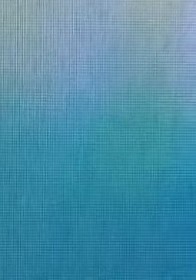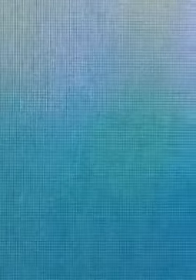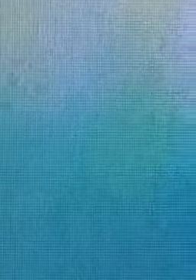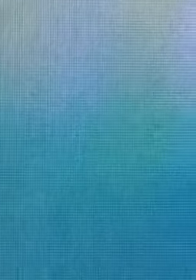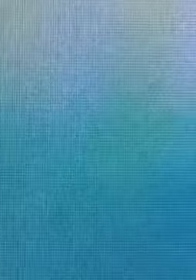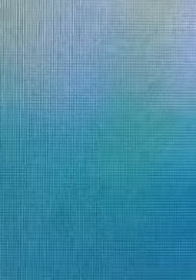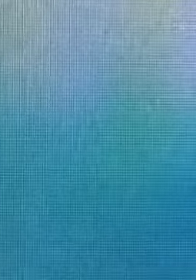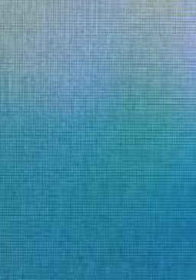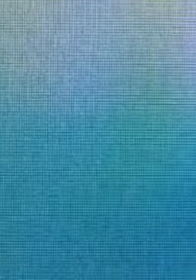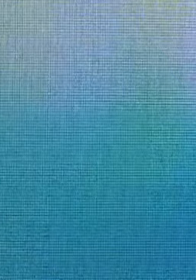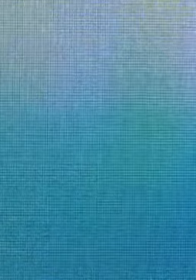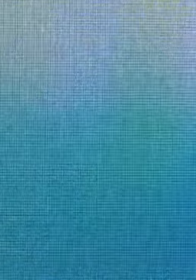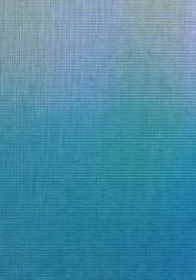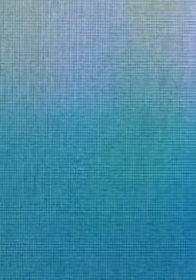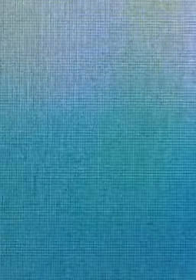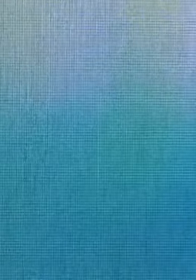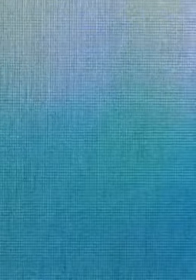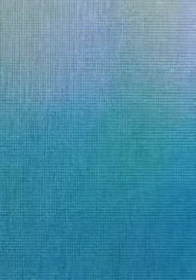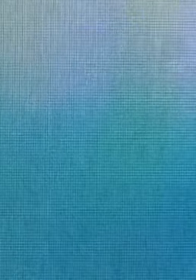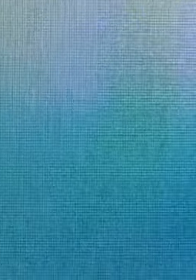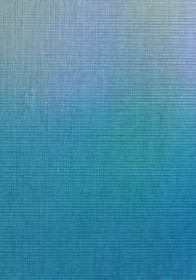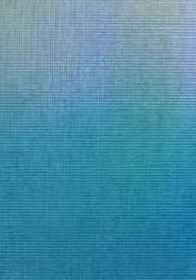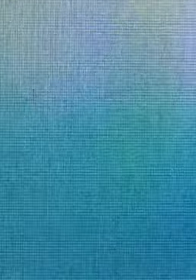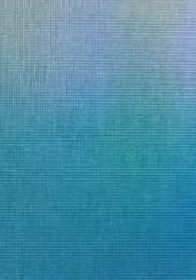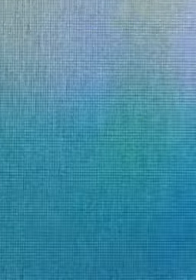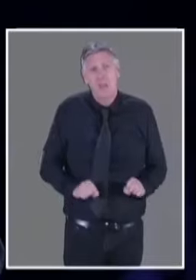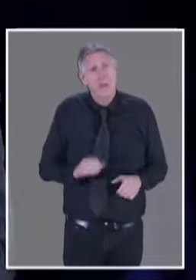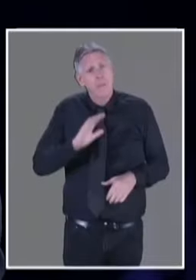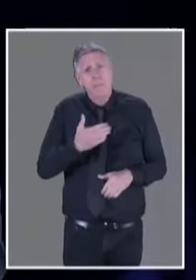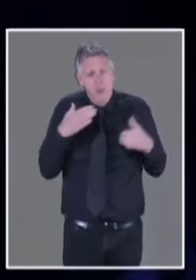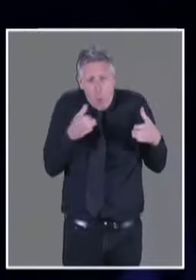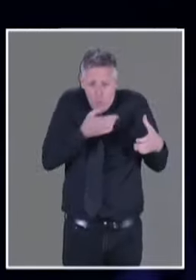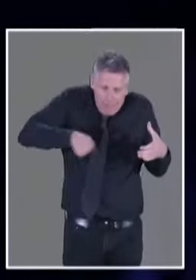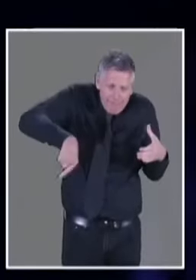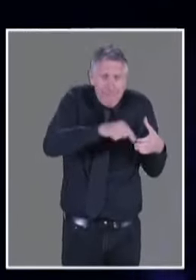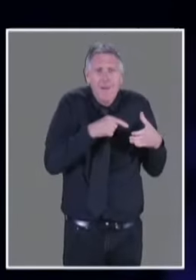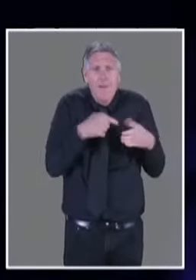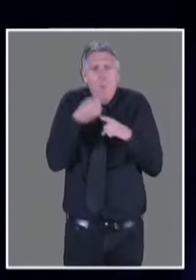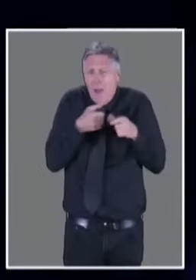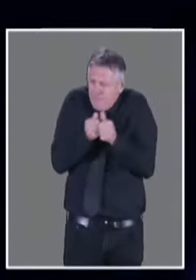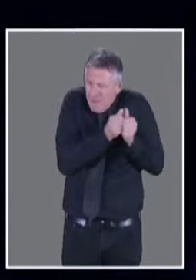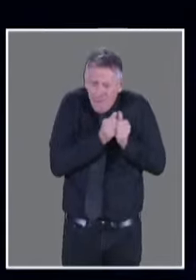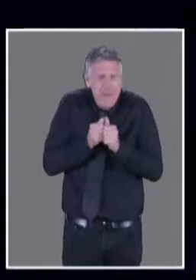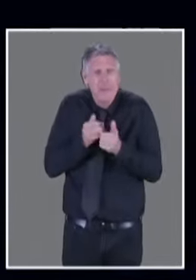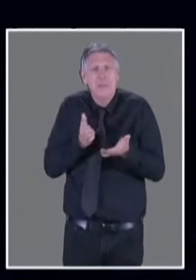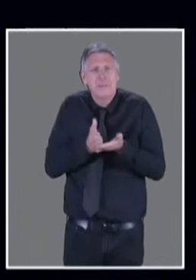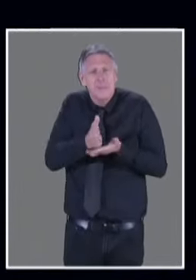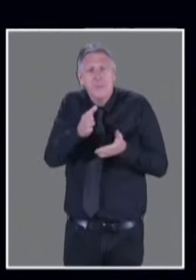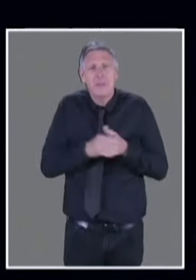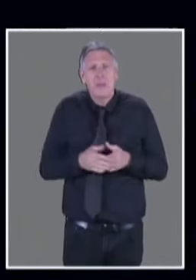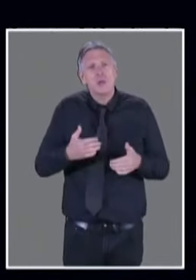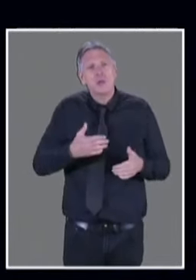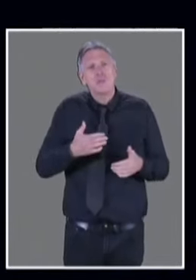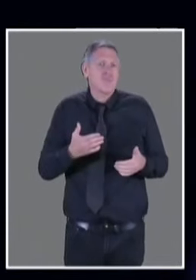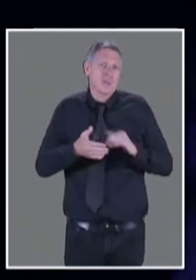se dispers d'autres list RC Macron in un altro comizio vicino Parigi il